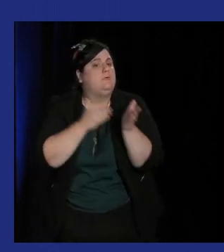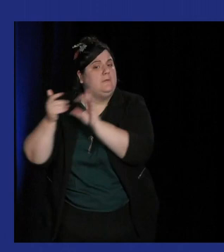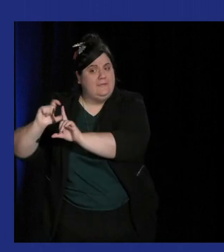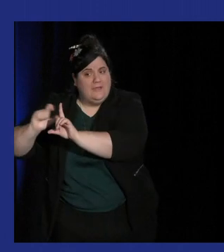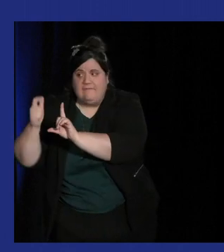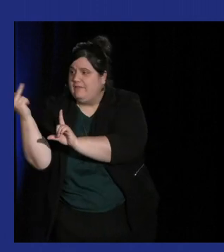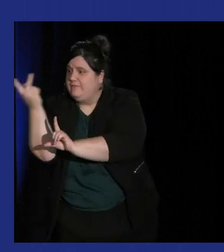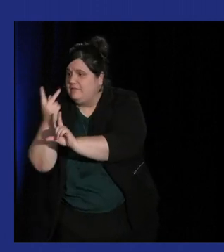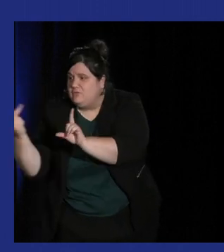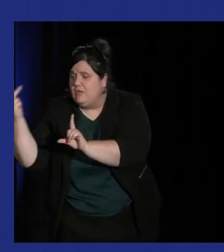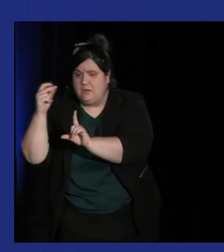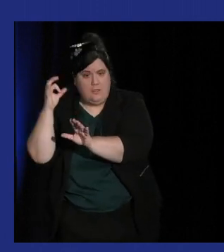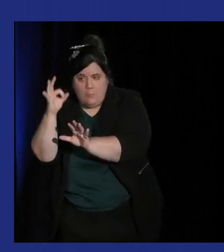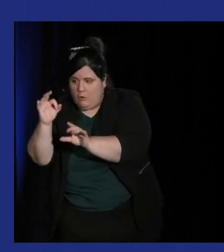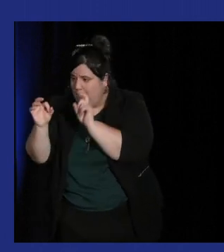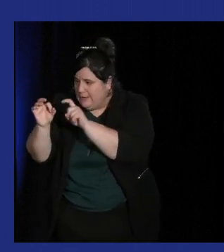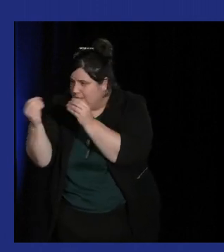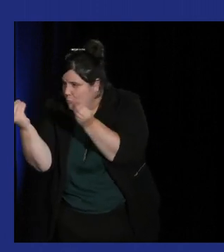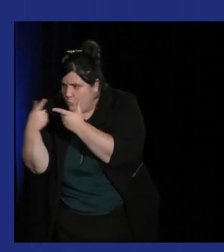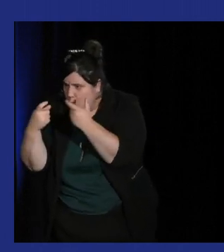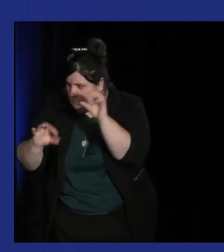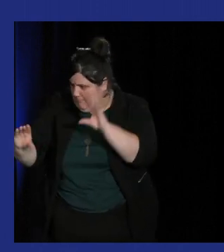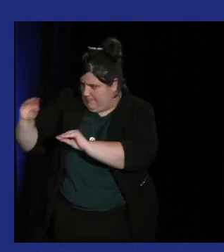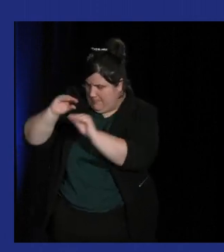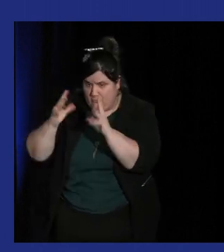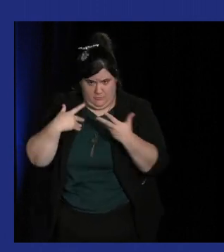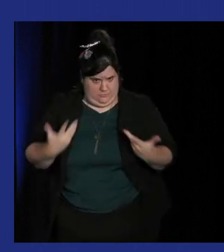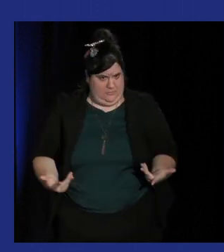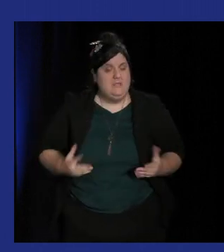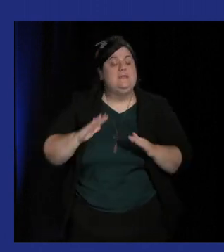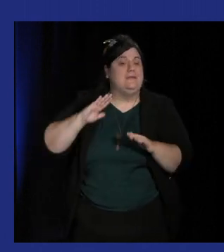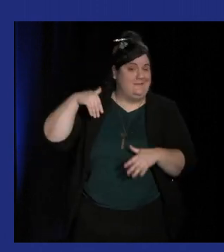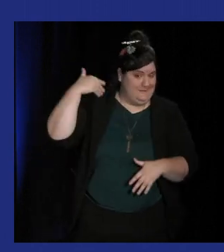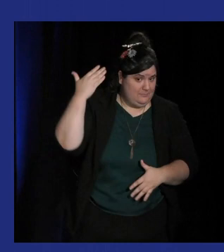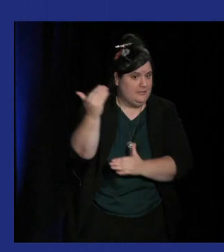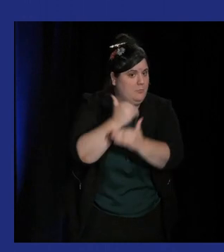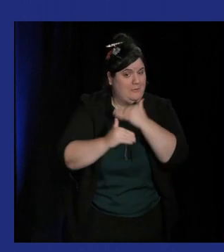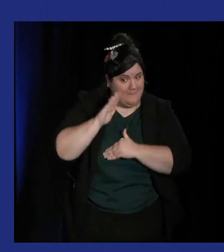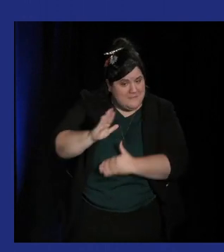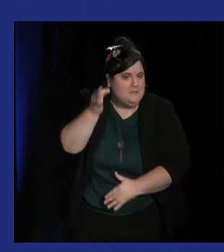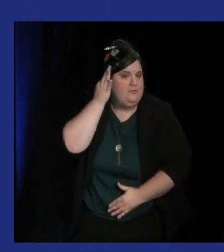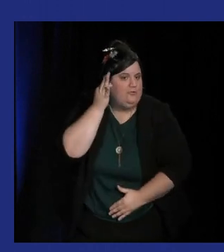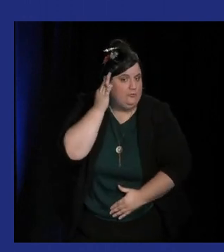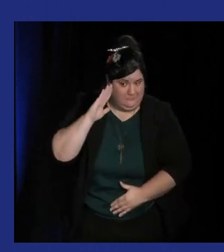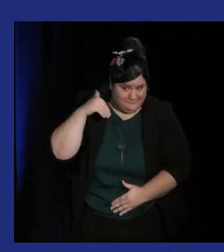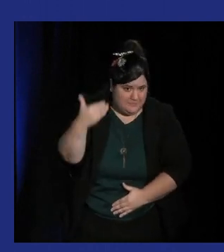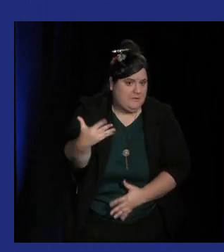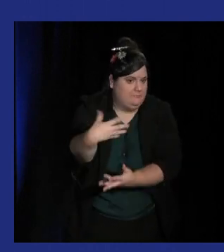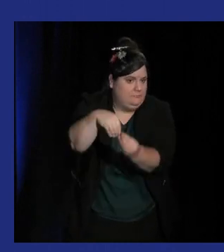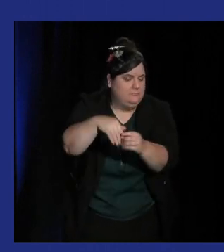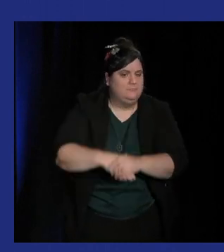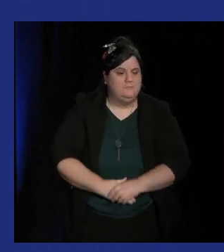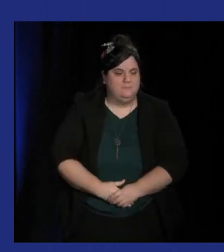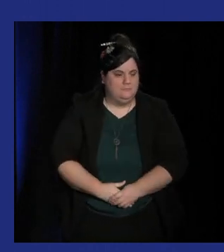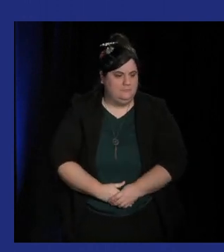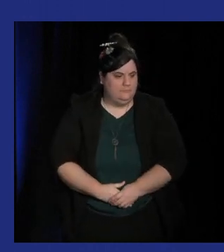j'en oublie certainement d'autres et en fait naturellement la spécialisation du programmeur audio est arrivée mais historiquement c'était des enfin je crois que j'avais vu